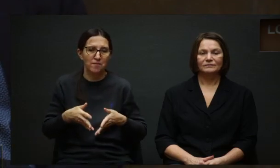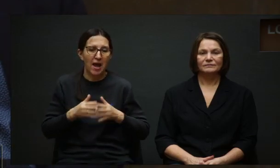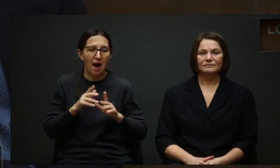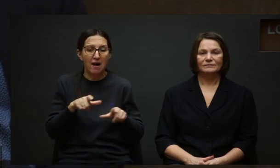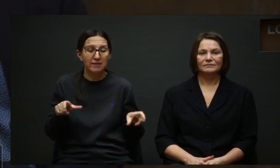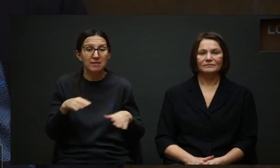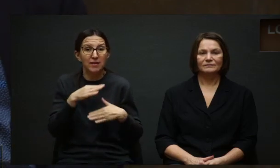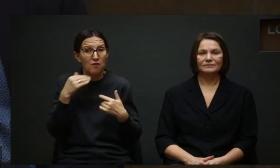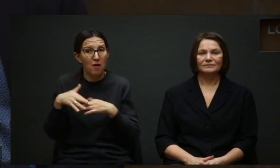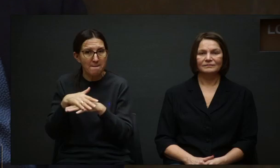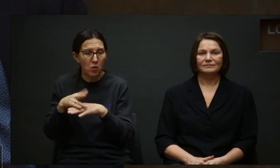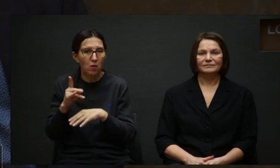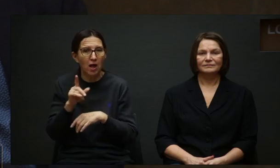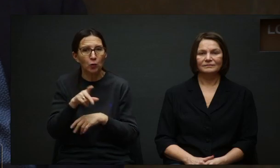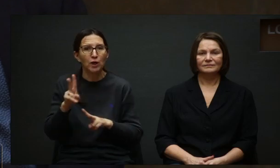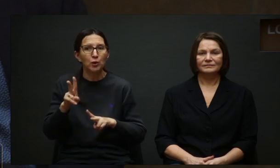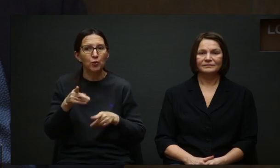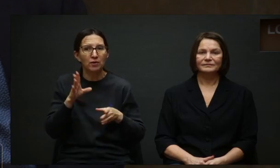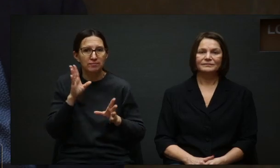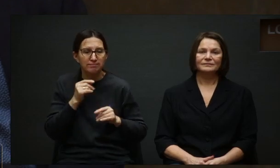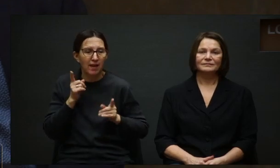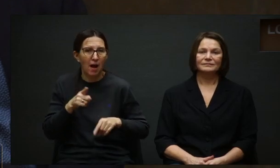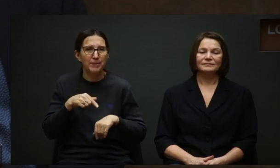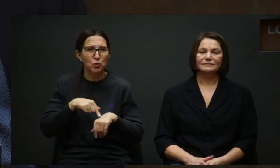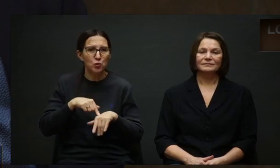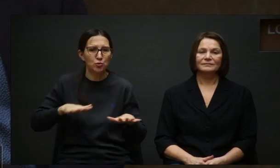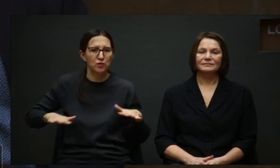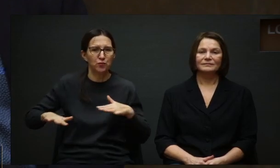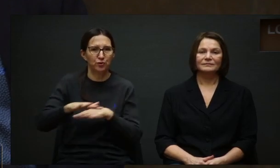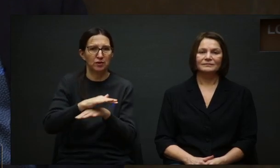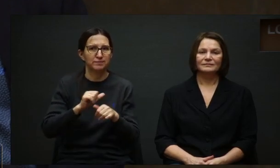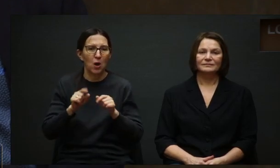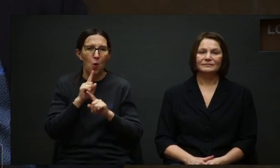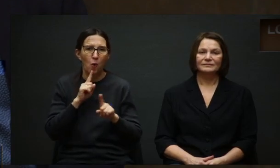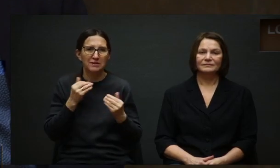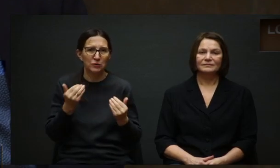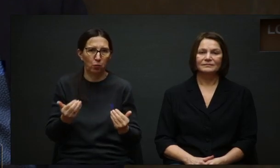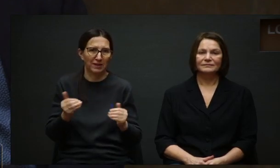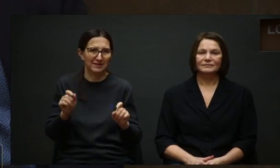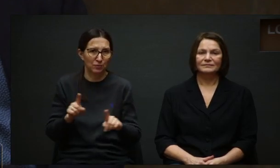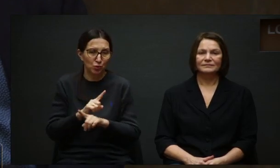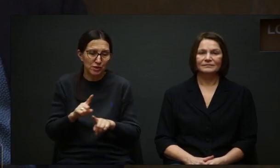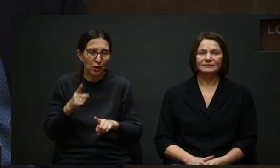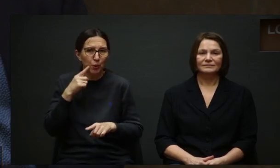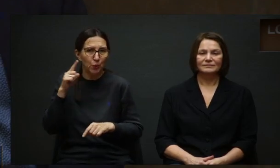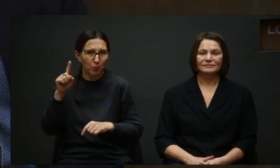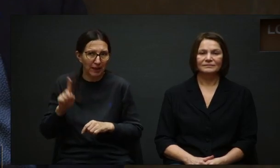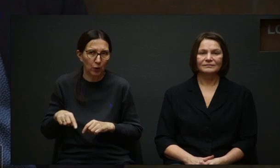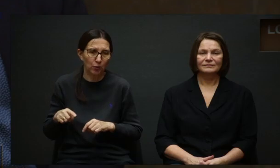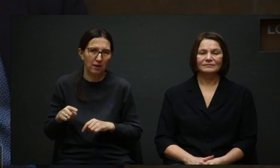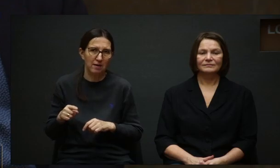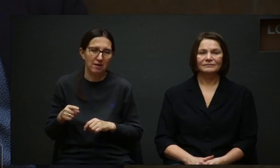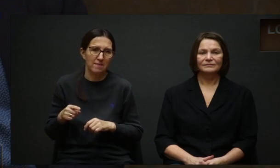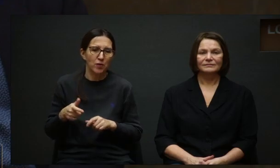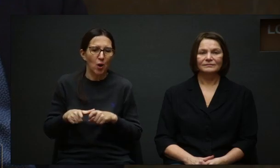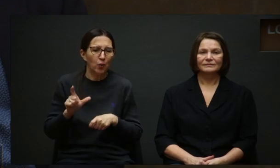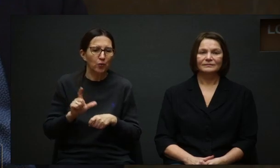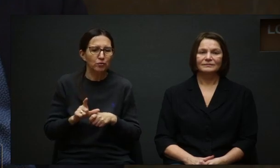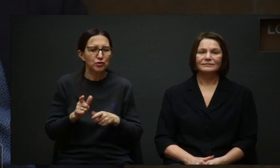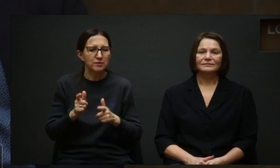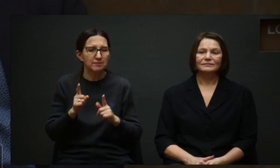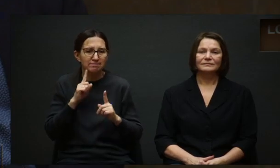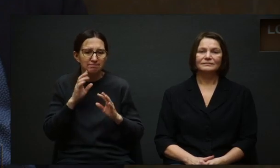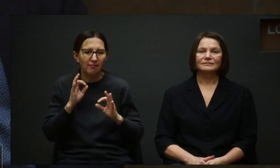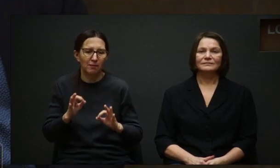архитекторов много, но людей, которые чувствуют эту структуру, эти особенности, и которые умеют очень